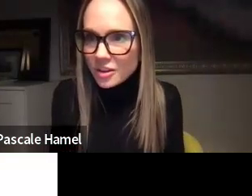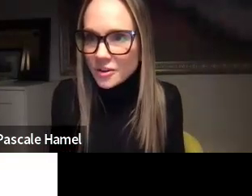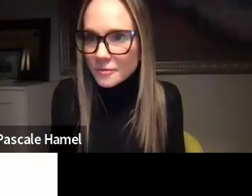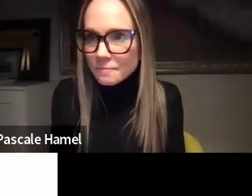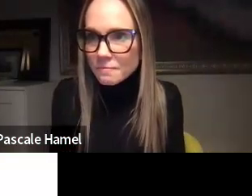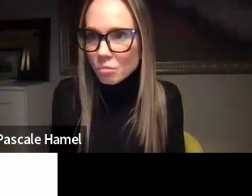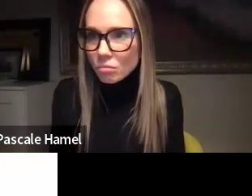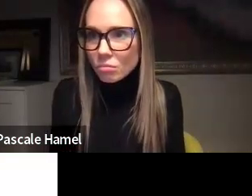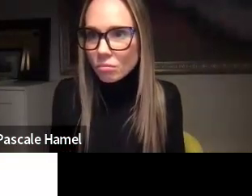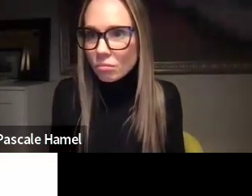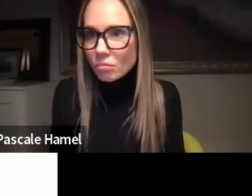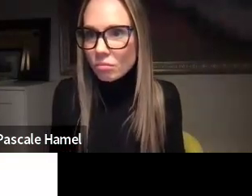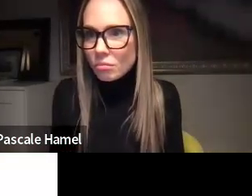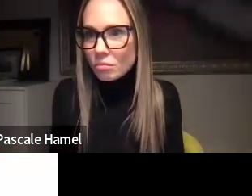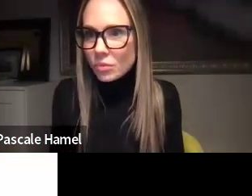de bébé,